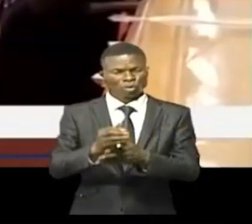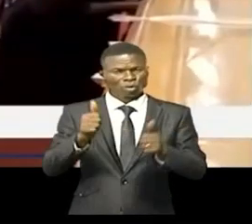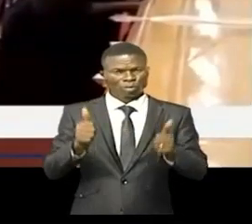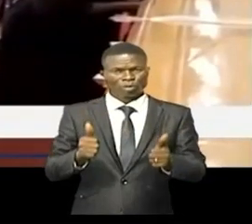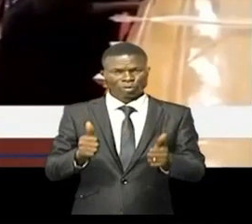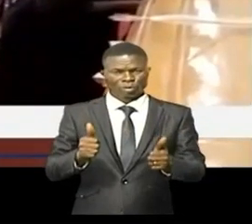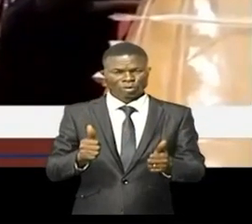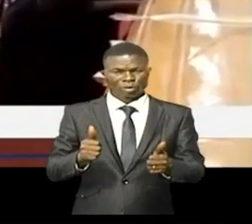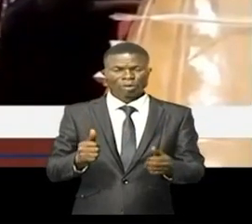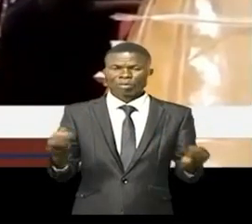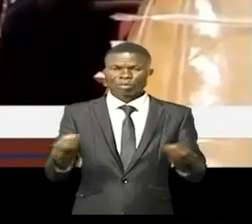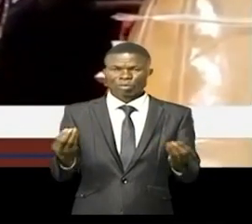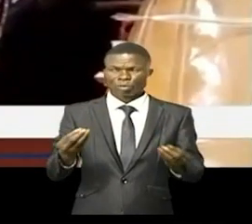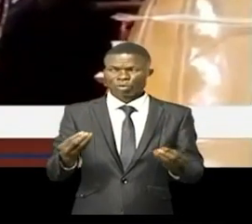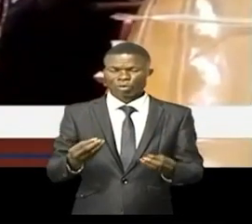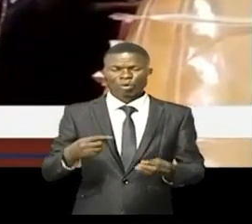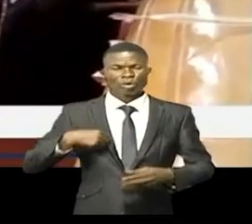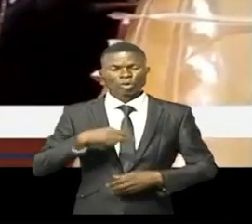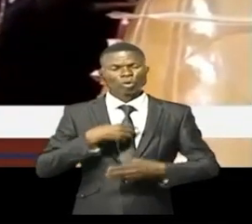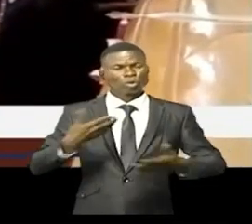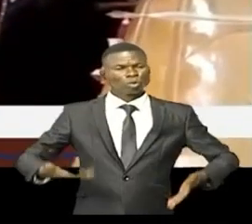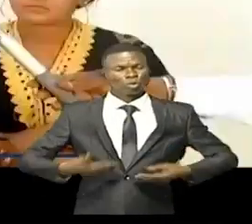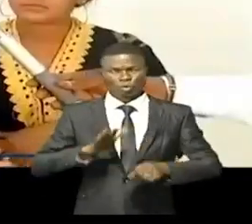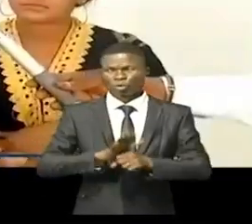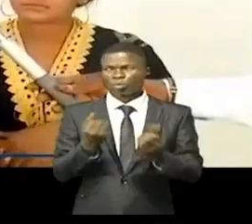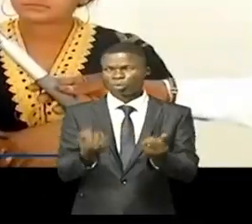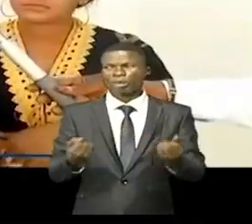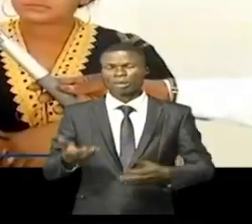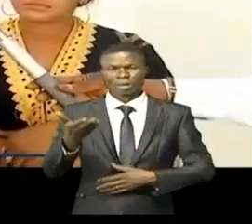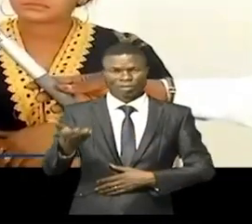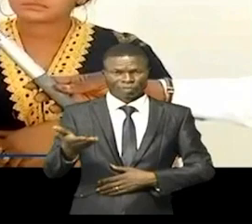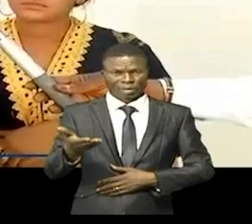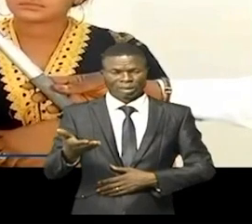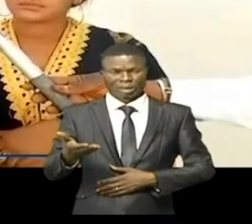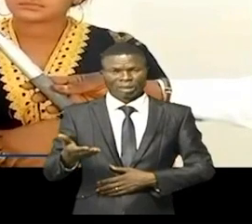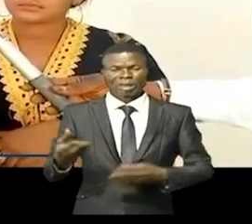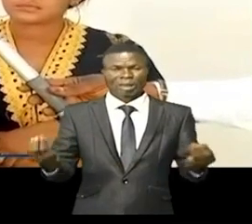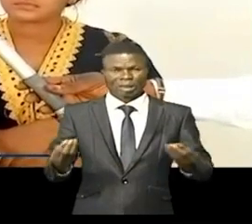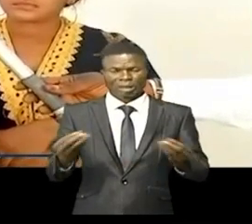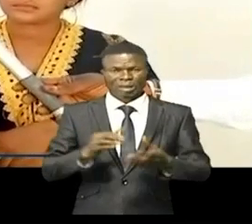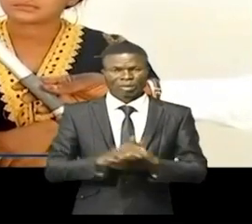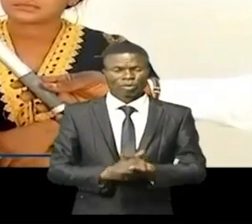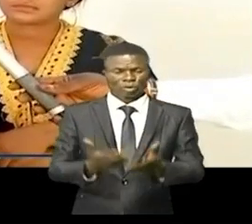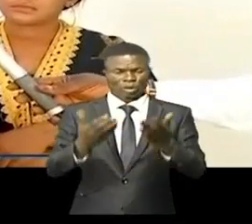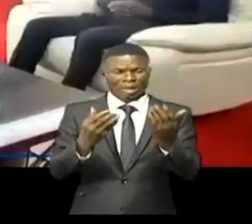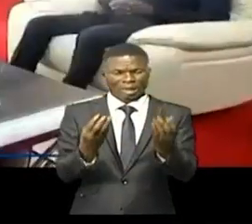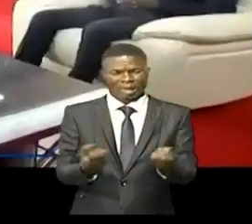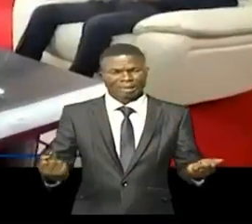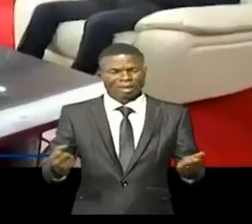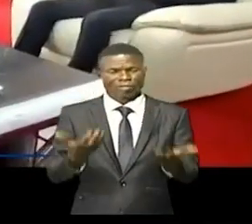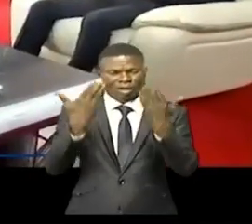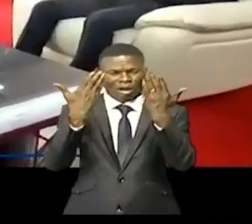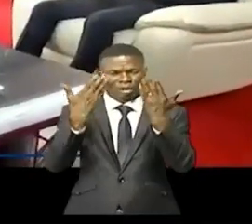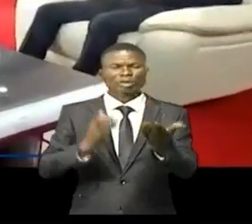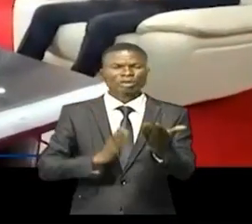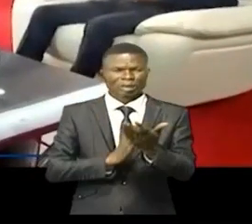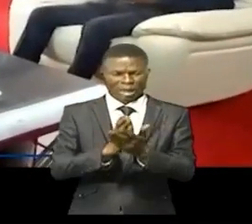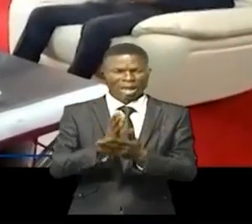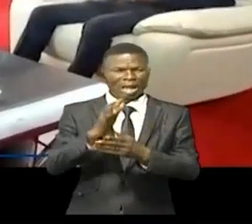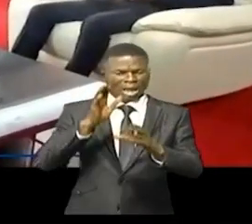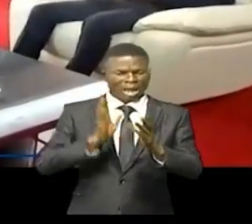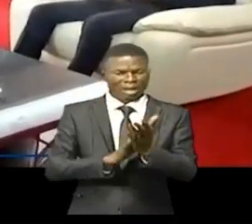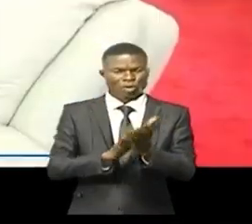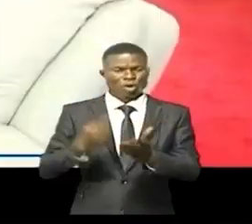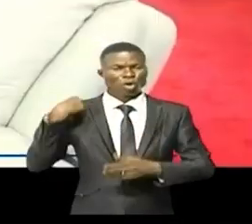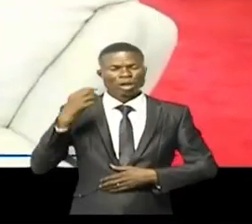nos orphelins, nos enfants, et elle-même aussi, puisque c'est une femme qui a étudié. En tout cas, le gouverneur n'a pas hésité. Et voilà, nous